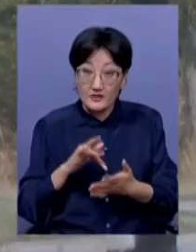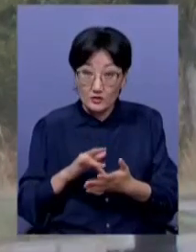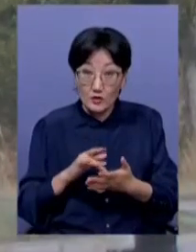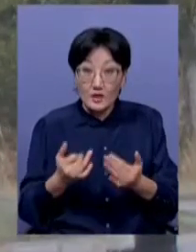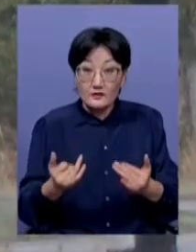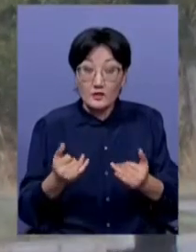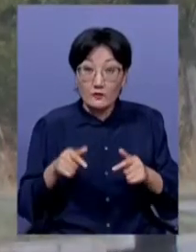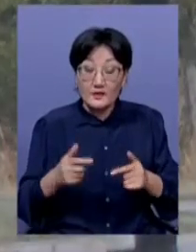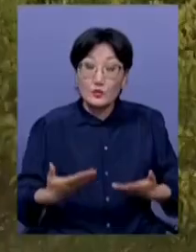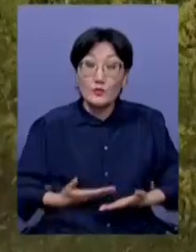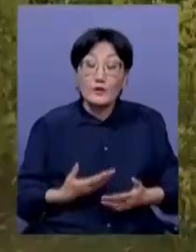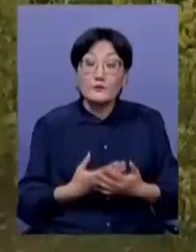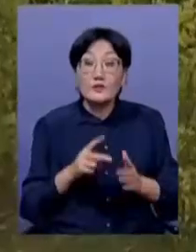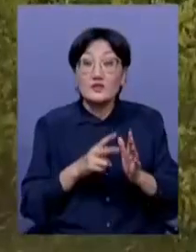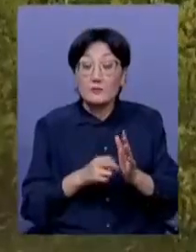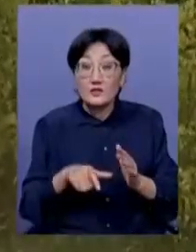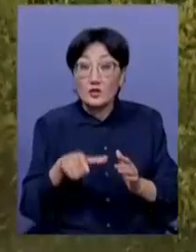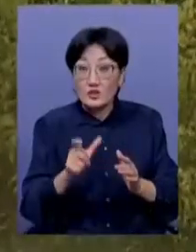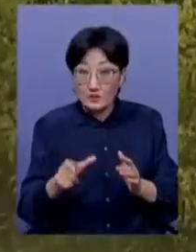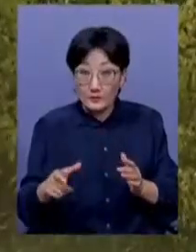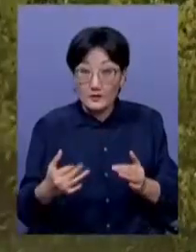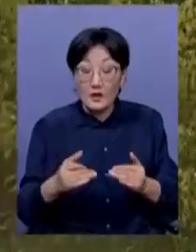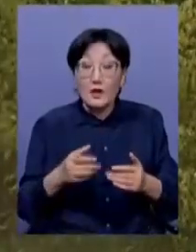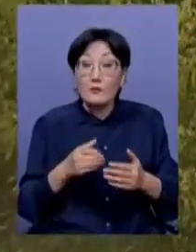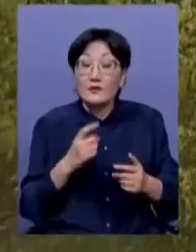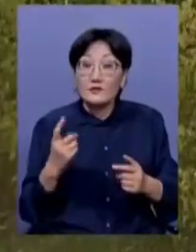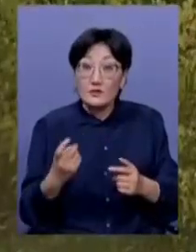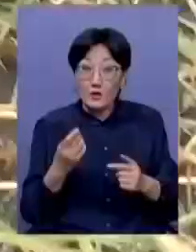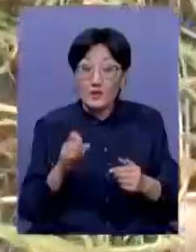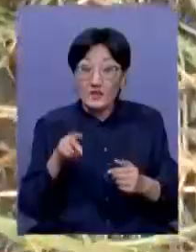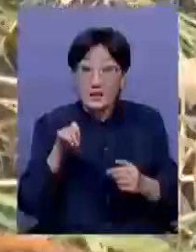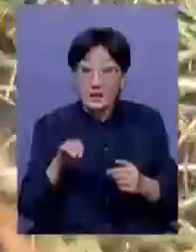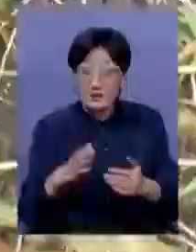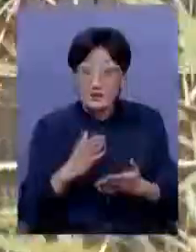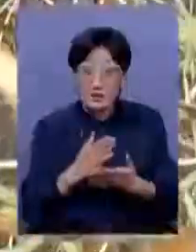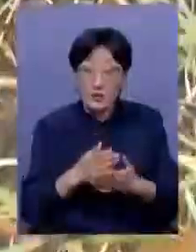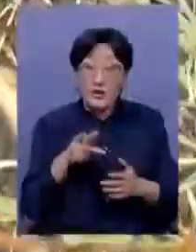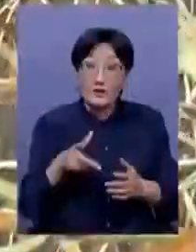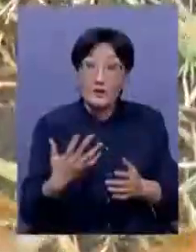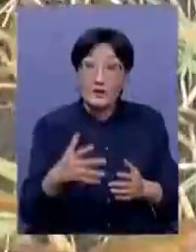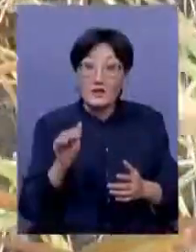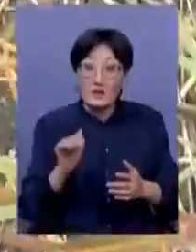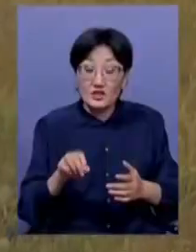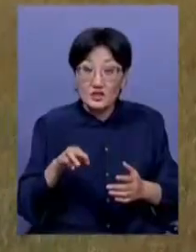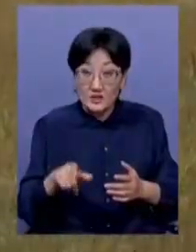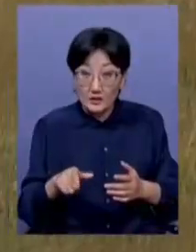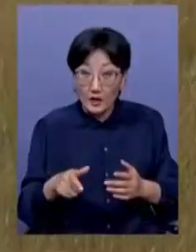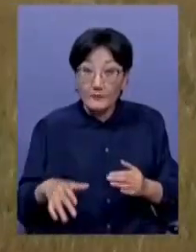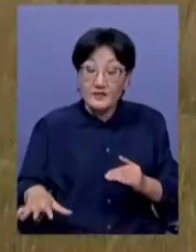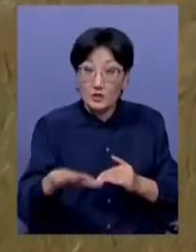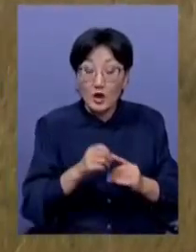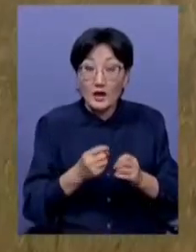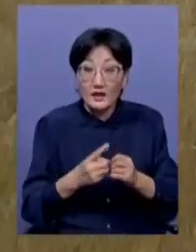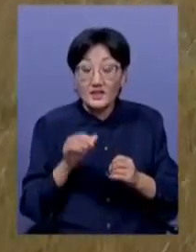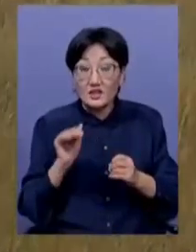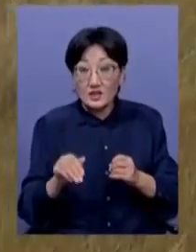На сегодня здесь проживает порядка 700 человек. Сейчас во владении товарищества Салахаддин имеется 35 тысяч гектаров земли. 11 тысяч из